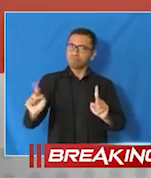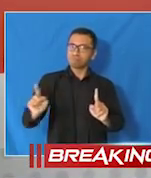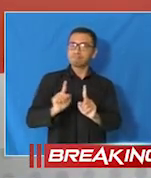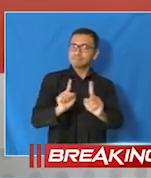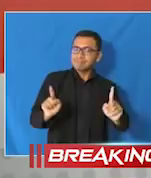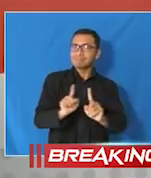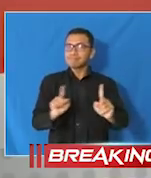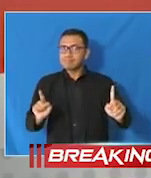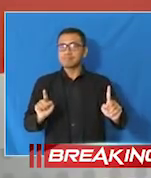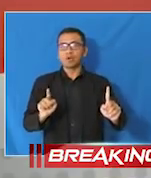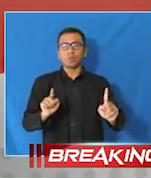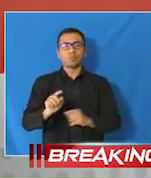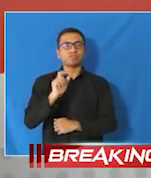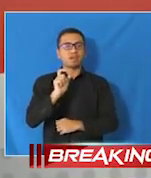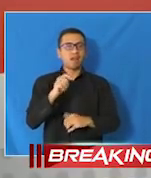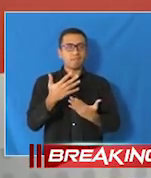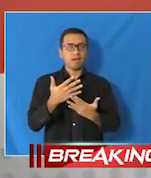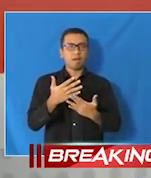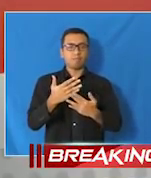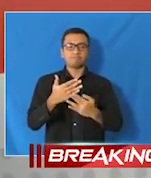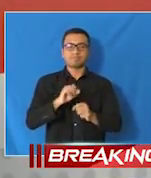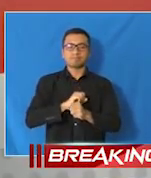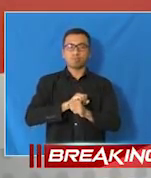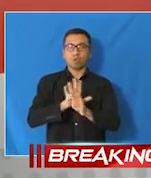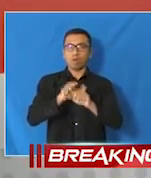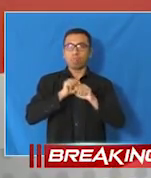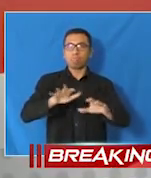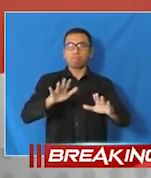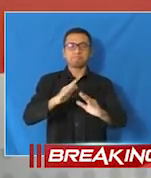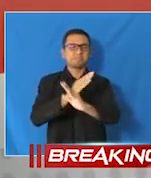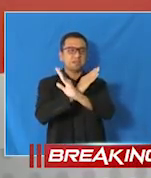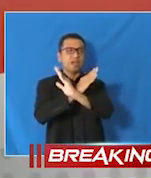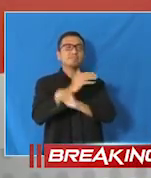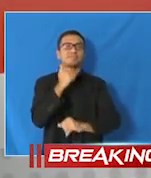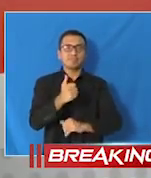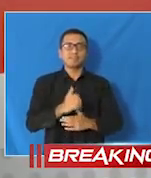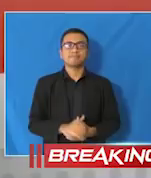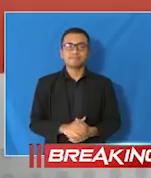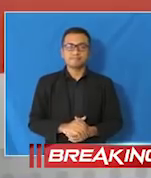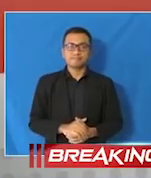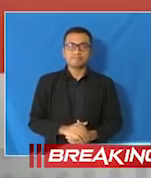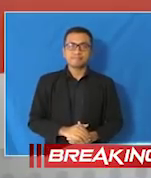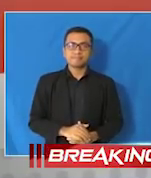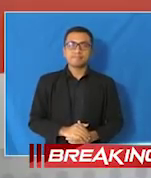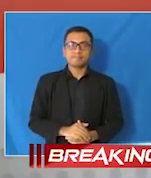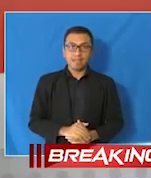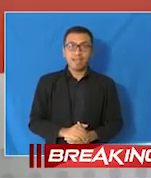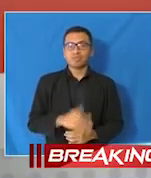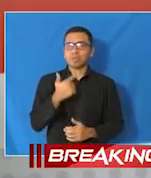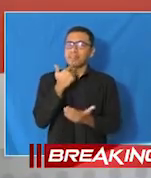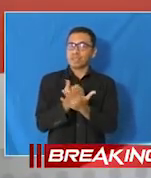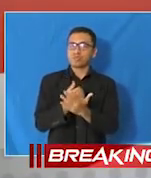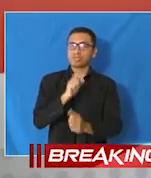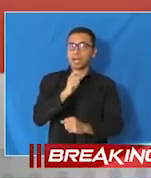untuk melakukan pencegahan Oleh karena itu dasar pencegahan adalah itu